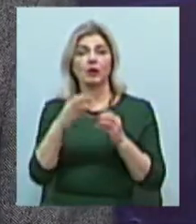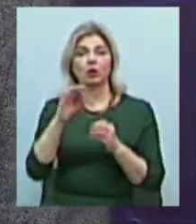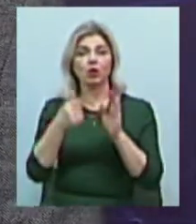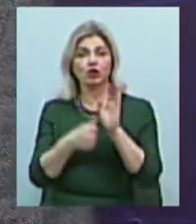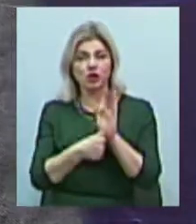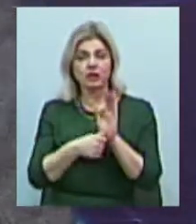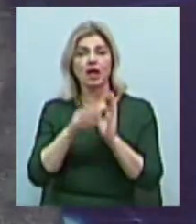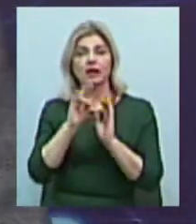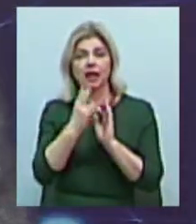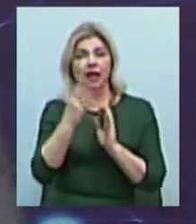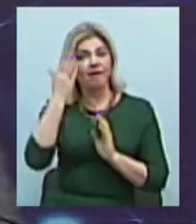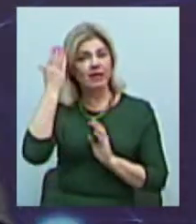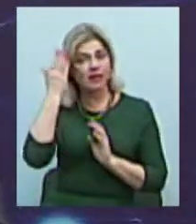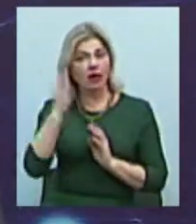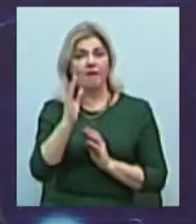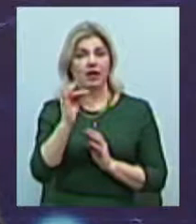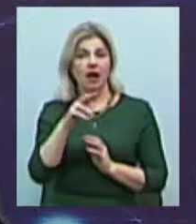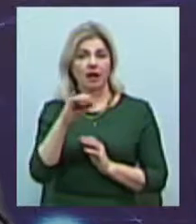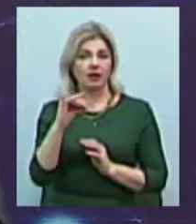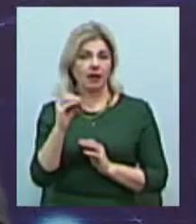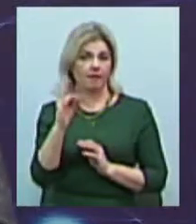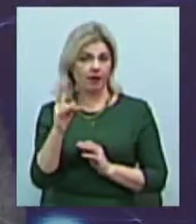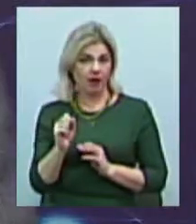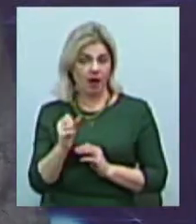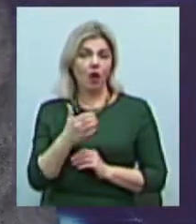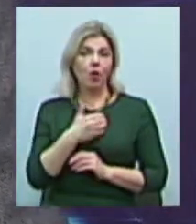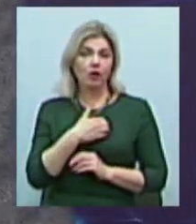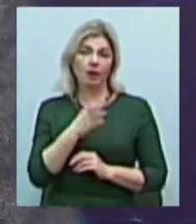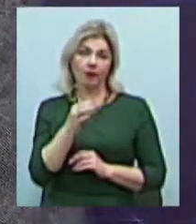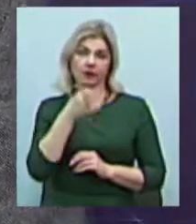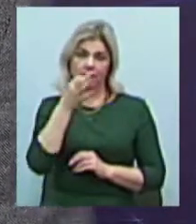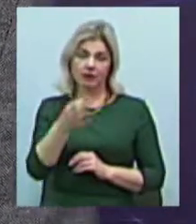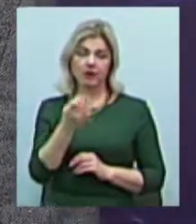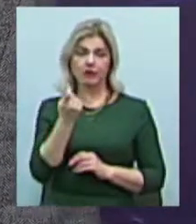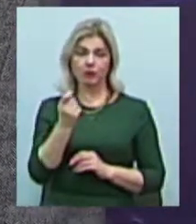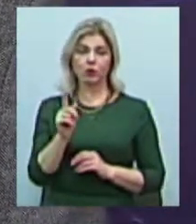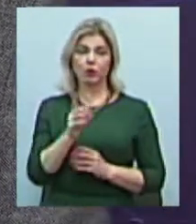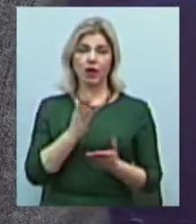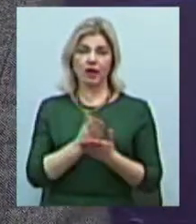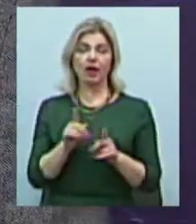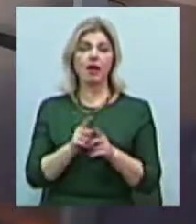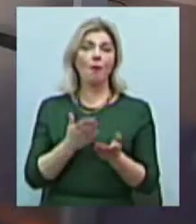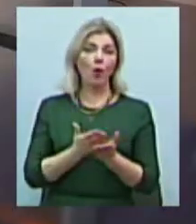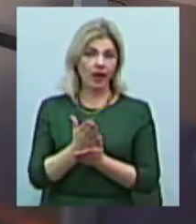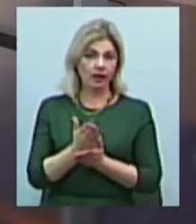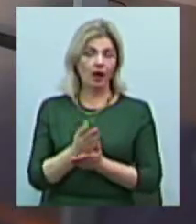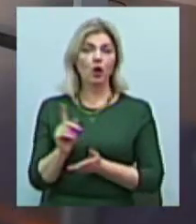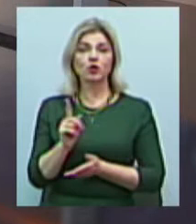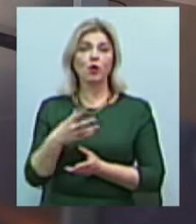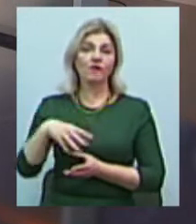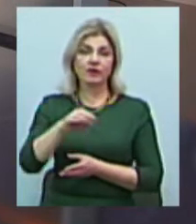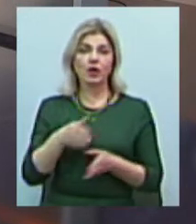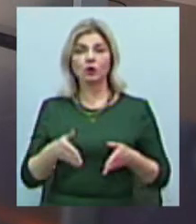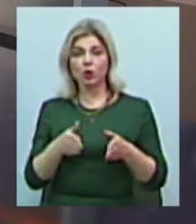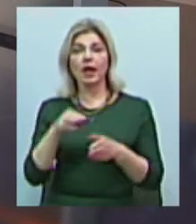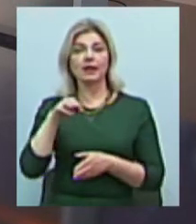Миколаїв, Веселинова, Врадіївка. Але хотів би одразу трошки підкреслити, що є така політика зараз, що всі дороги з